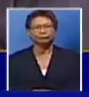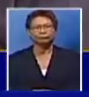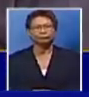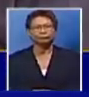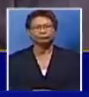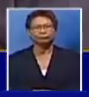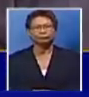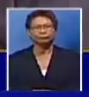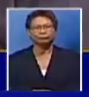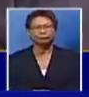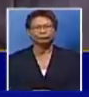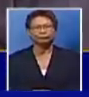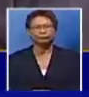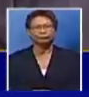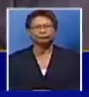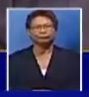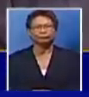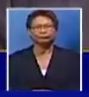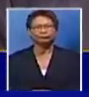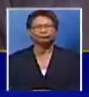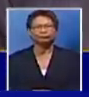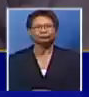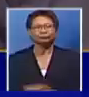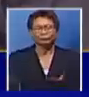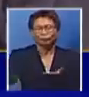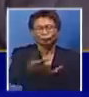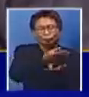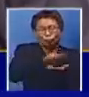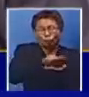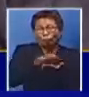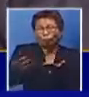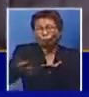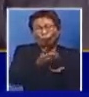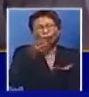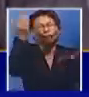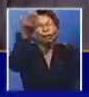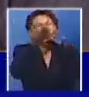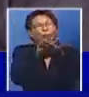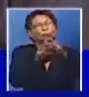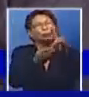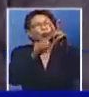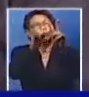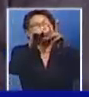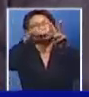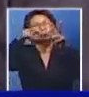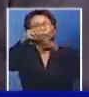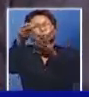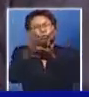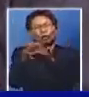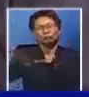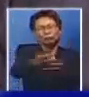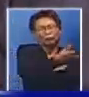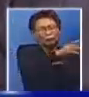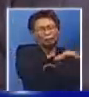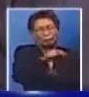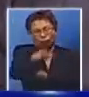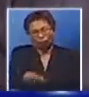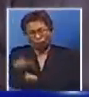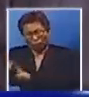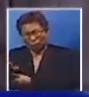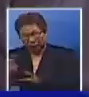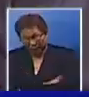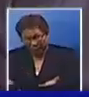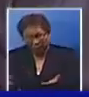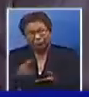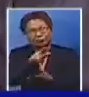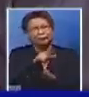hasil Majlis Tanjung Malim mungkin boleh mencecah lebih daripada 20 juta. Ya. Dan penduduk kita sebelum